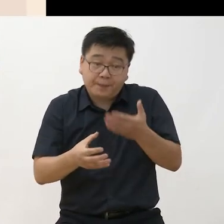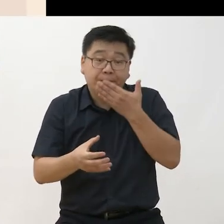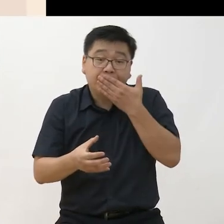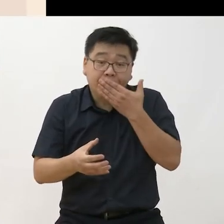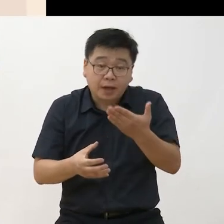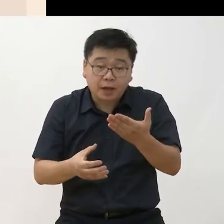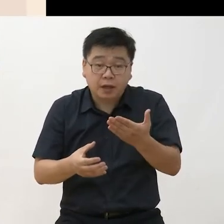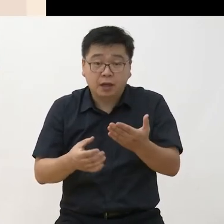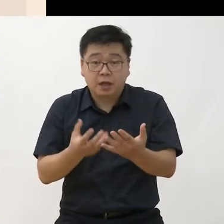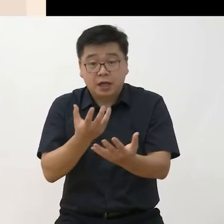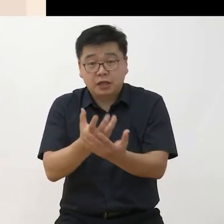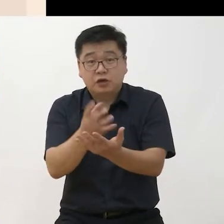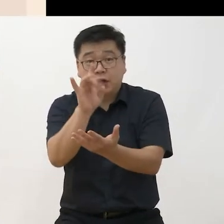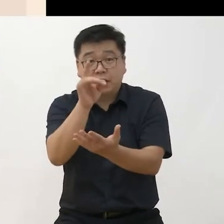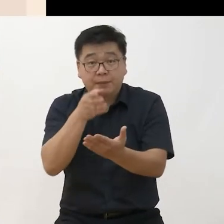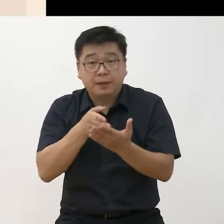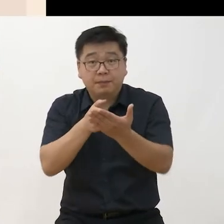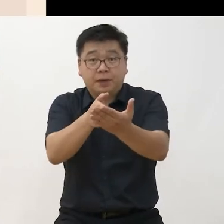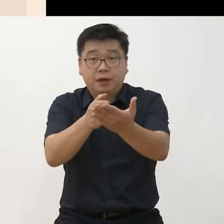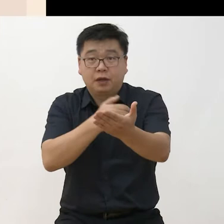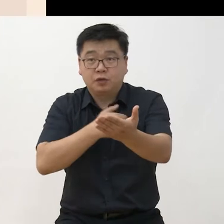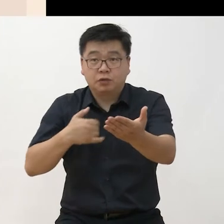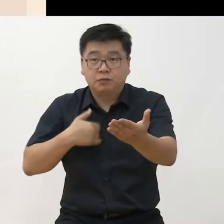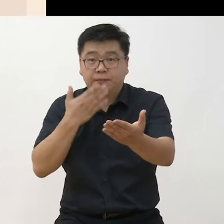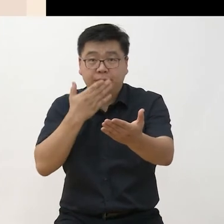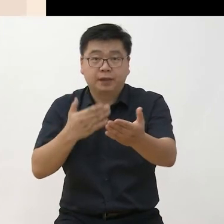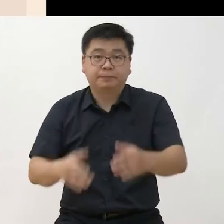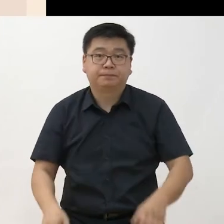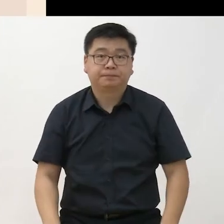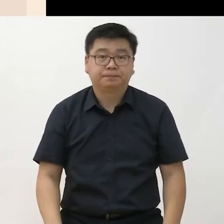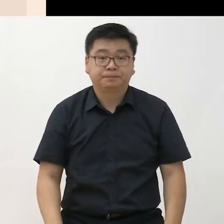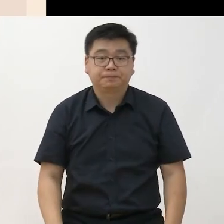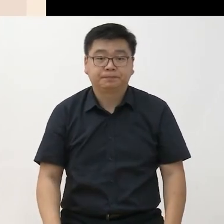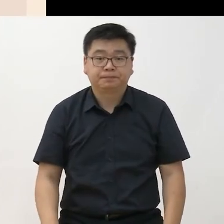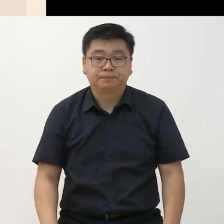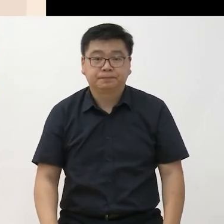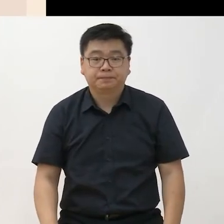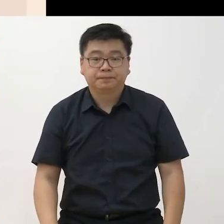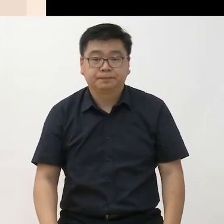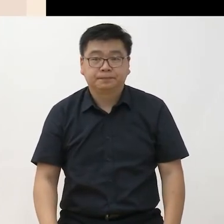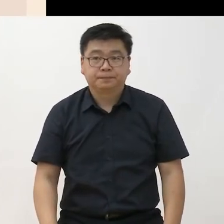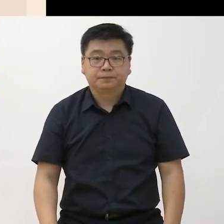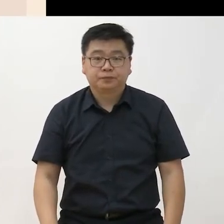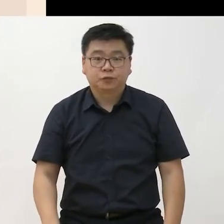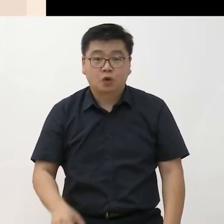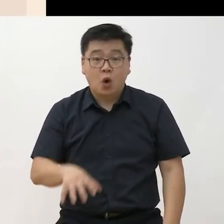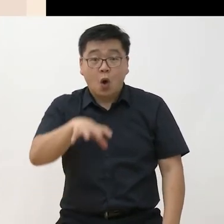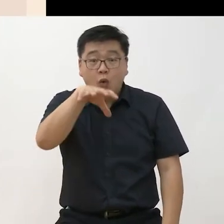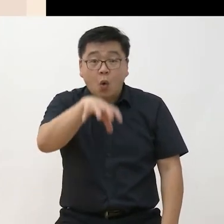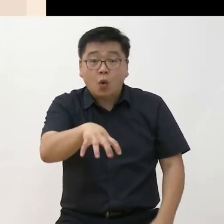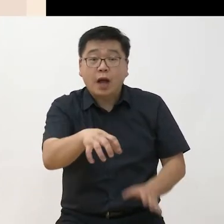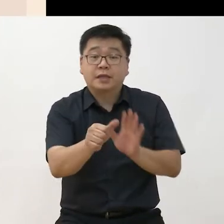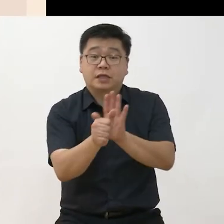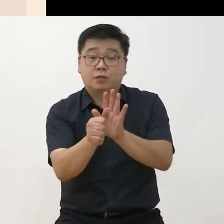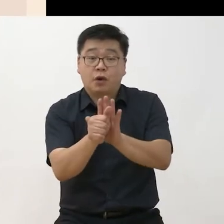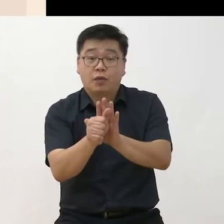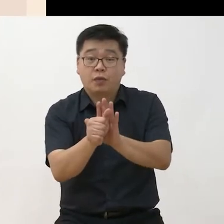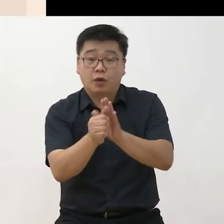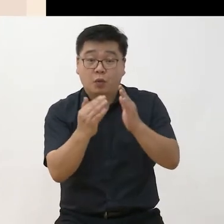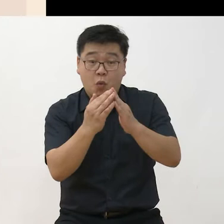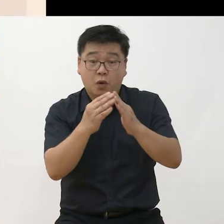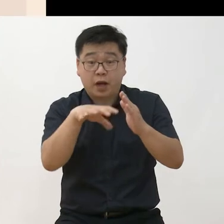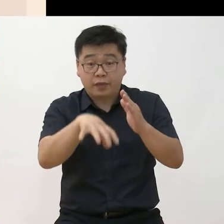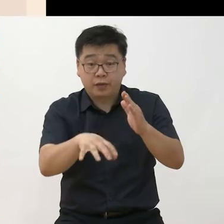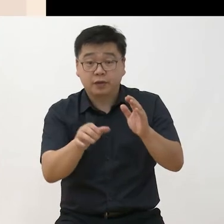지원 신청서만 제출하는 것으로 해서 서류를 간소화했습니다. 그리고 공간 지원 사업입니다. 비영리